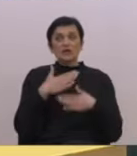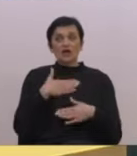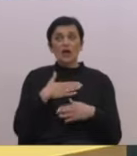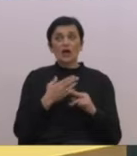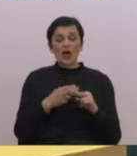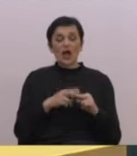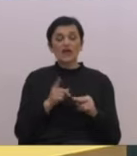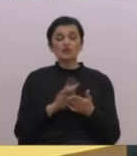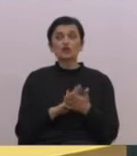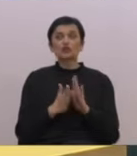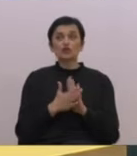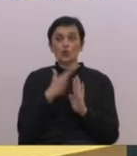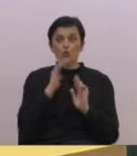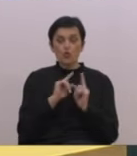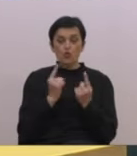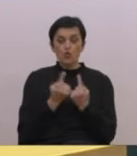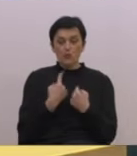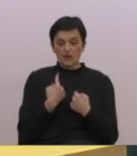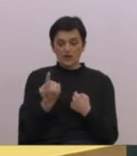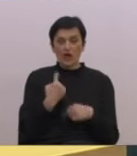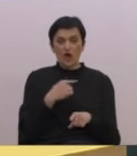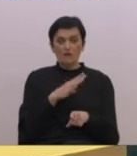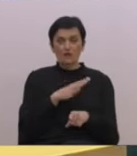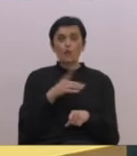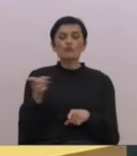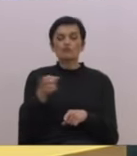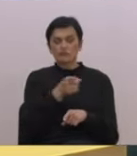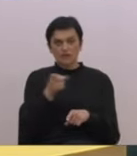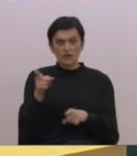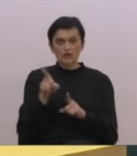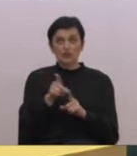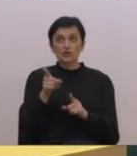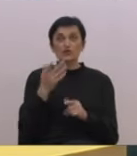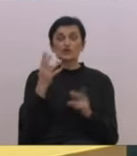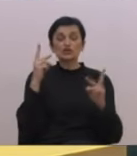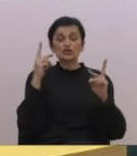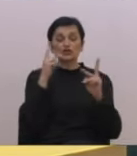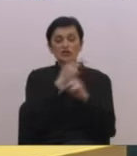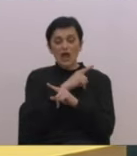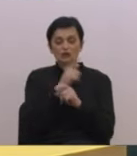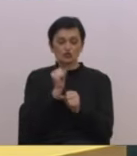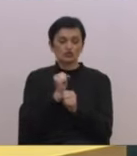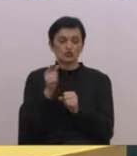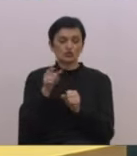ეს შეთანხმება უმრავლესობასთან მოხდა და ისინიც გამოისყიდიან იმ შეცდომას, რომელიც მათ თავის დროზე დაუშვეს.